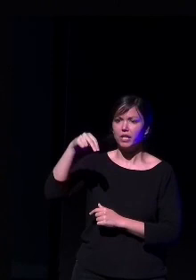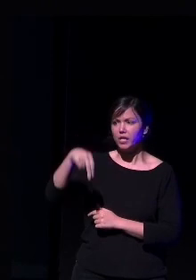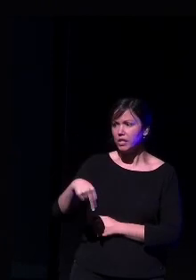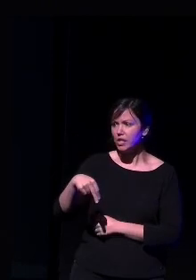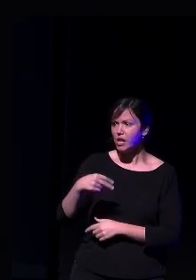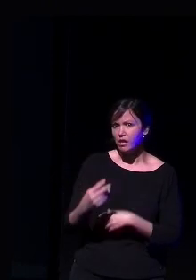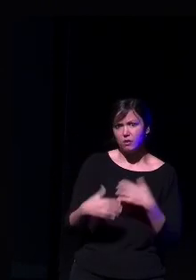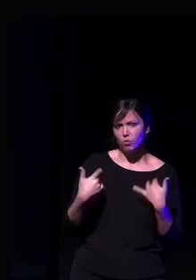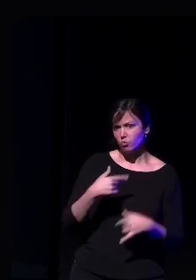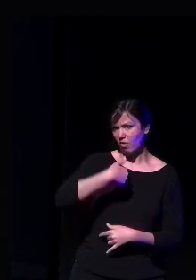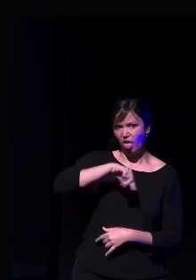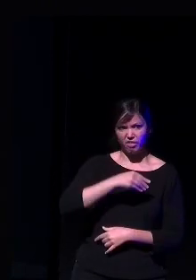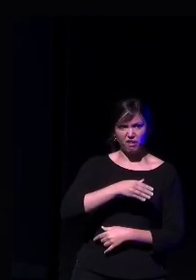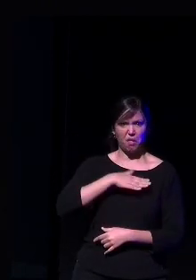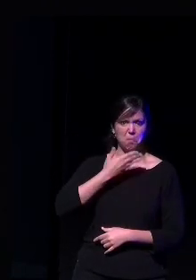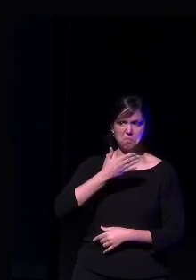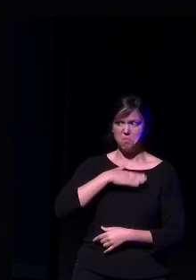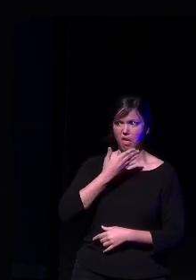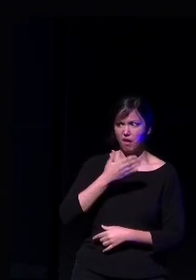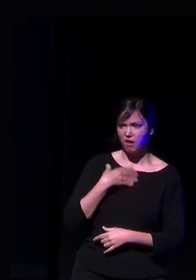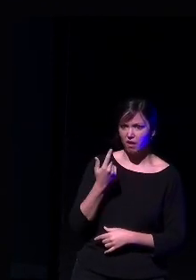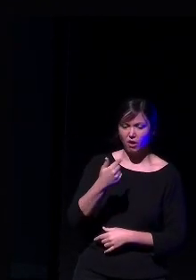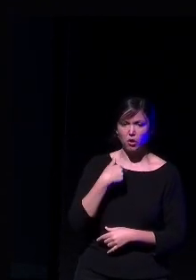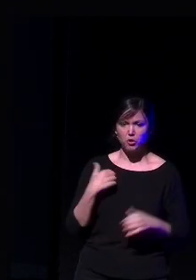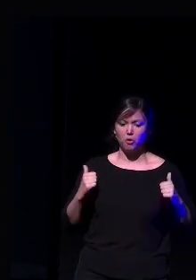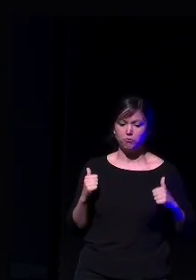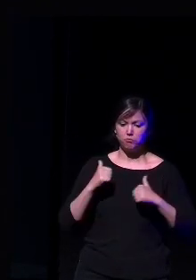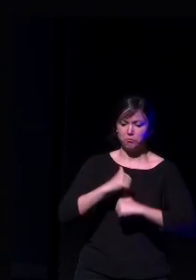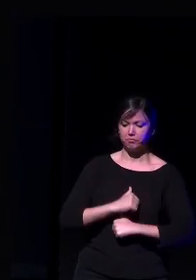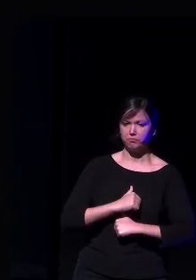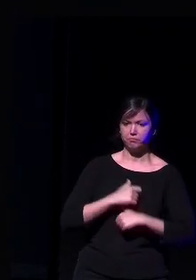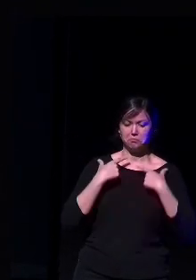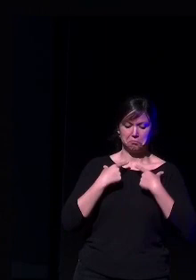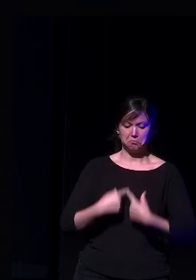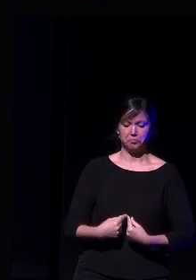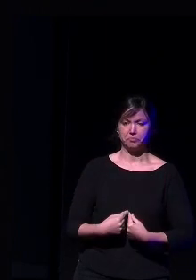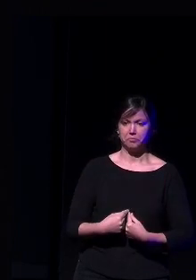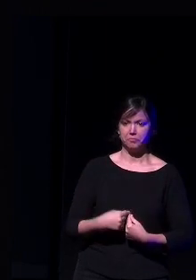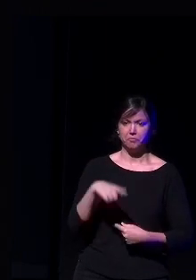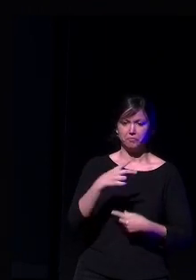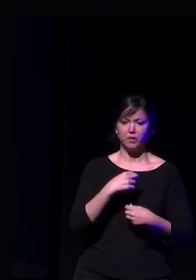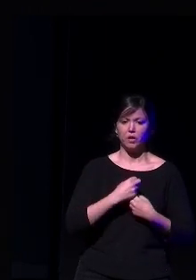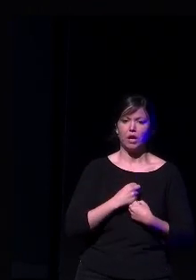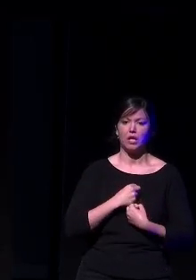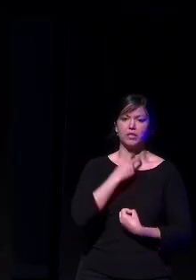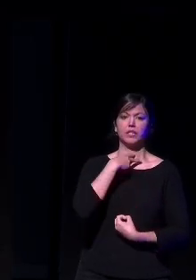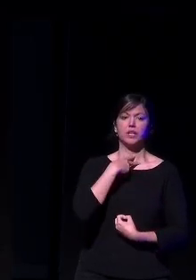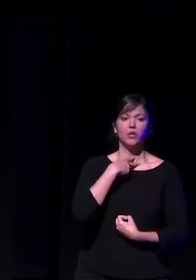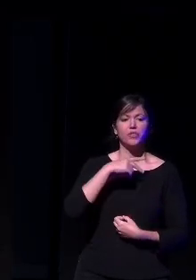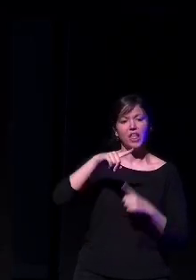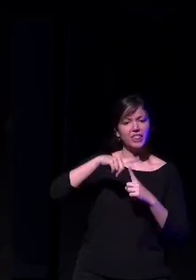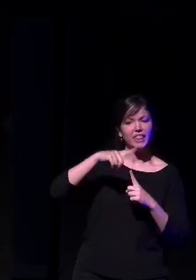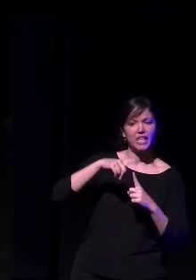Fèiem pena, nosaltres. Jo portava l'americana de l'avi, el senyor Roca la corbata del tiet, un